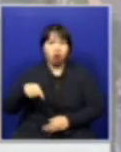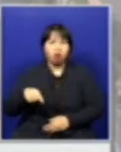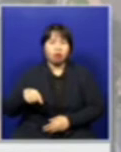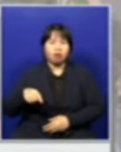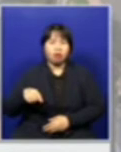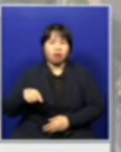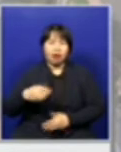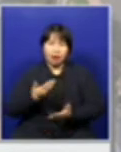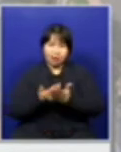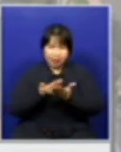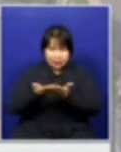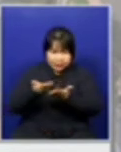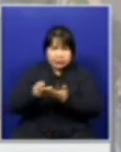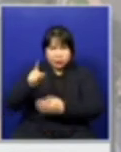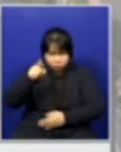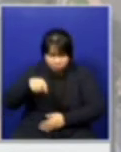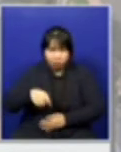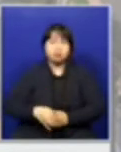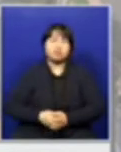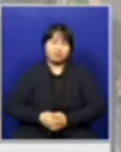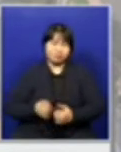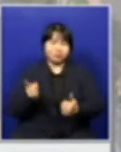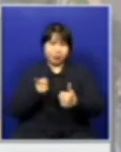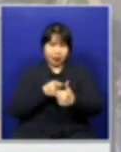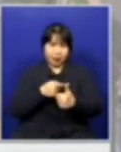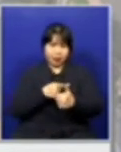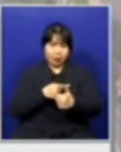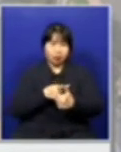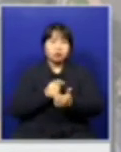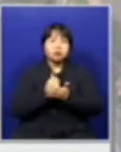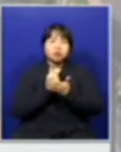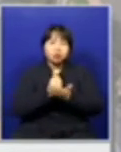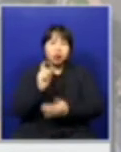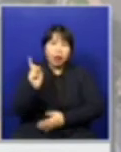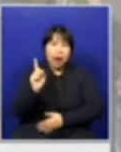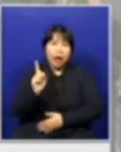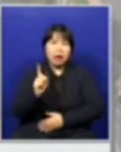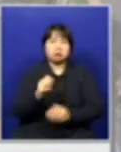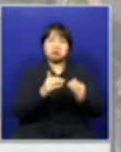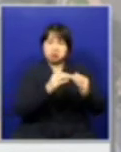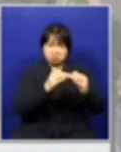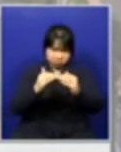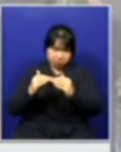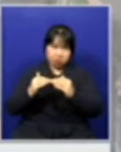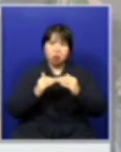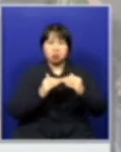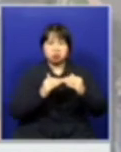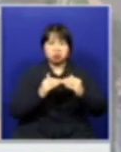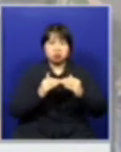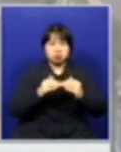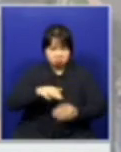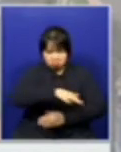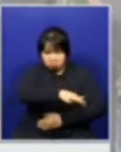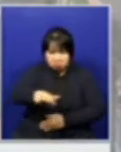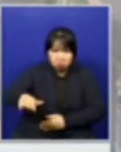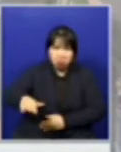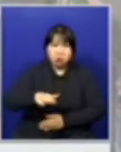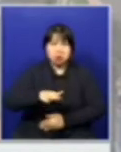ธานเพราะนั้นการเยียวยาสำหรับความคิดของดิฉันนะคะต้องให้ทั่วถึงต้องให้เป็นธรรมและต้องให้เ